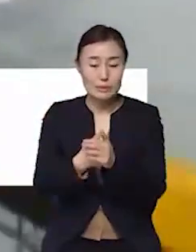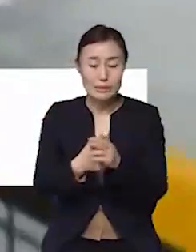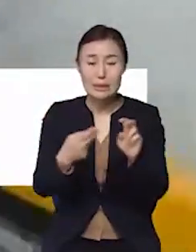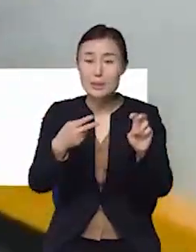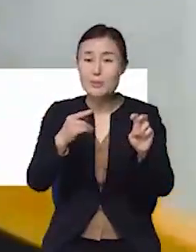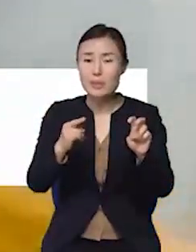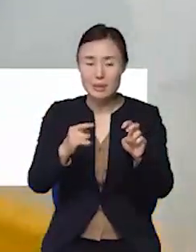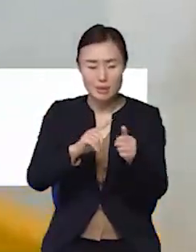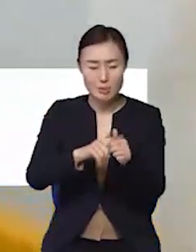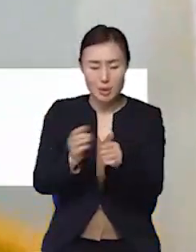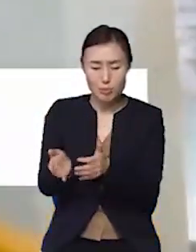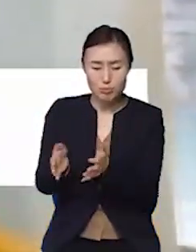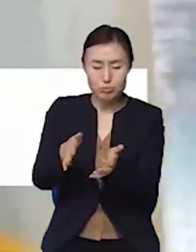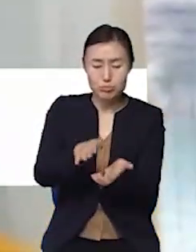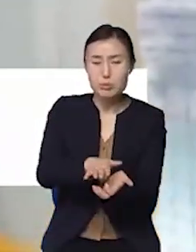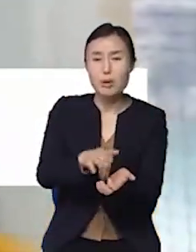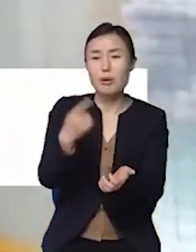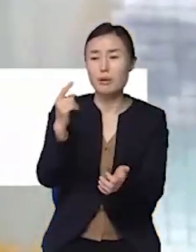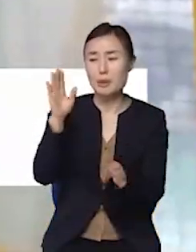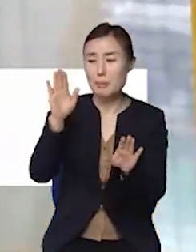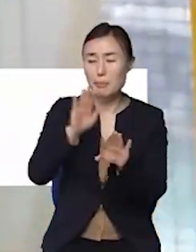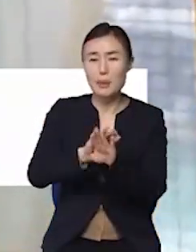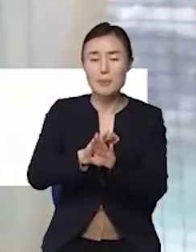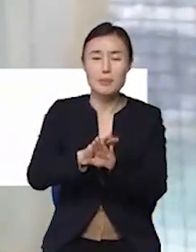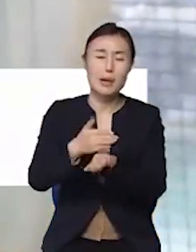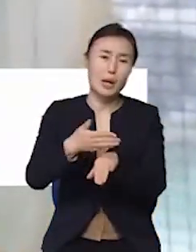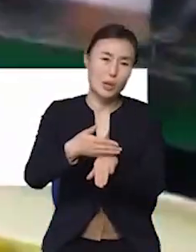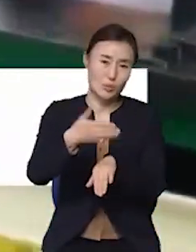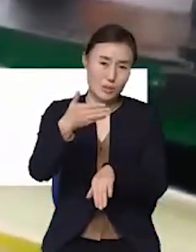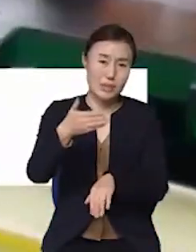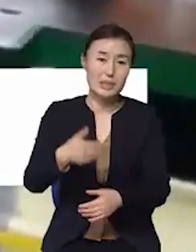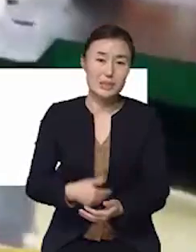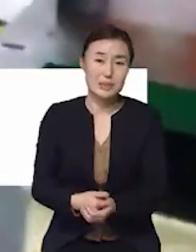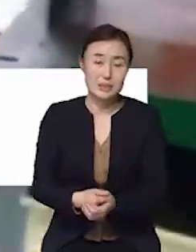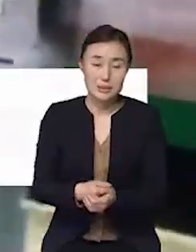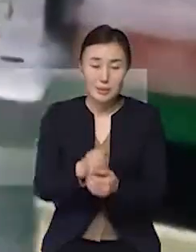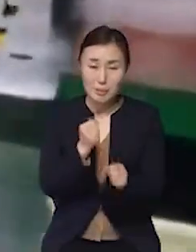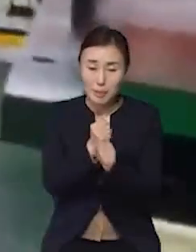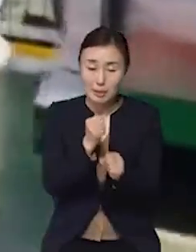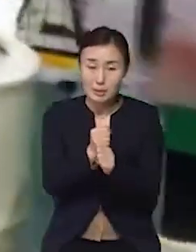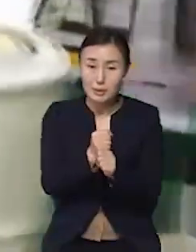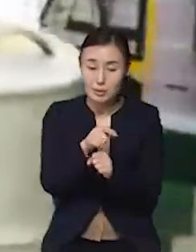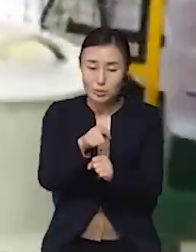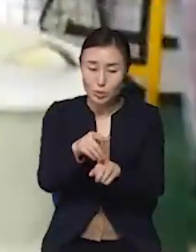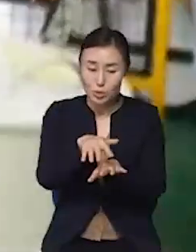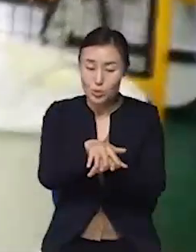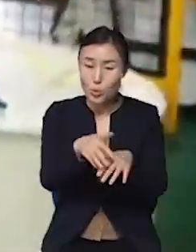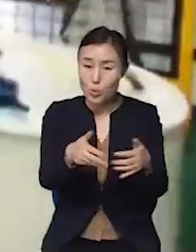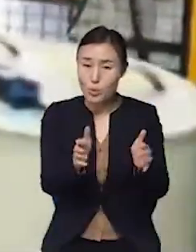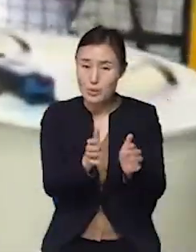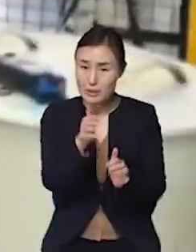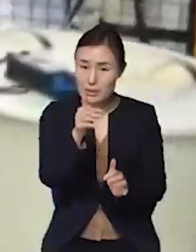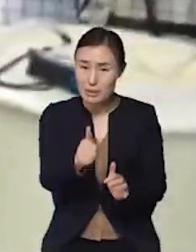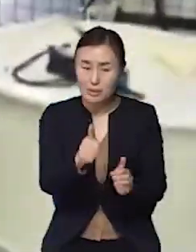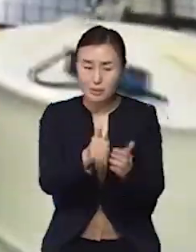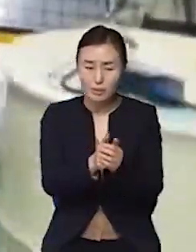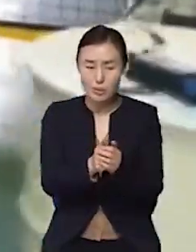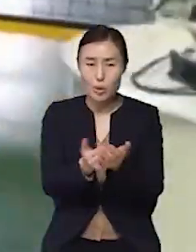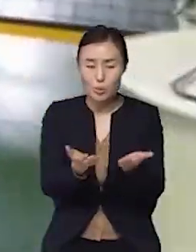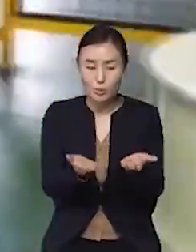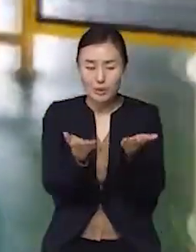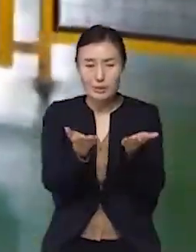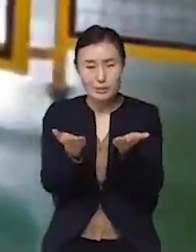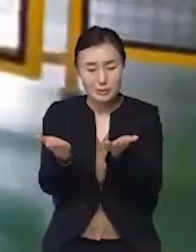노동자 A씨를 덮친 건 어젯밤 9시 15분쯤. 생산조 조장이었던 A씨는 당시 운반장치를